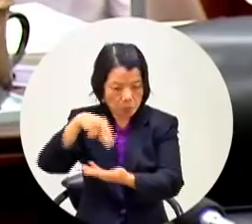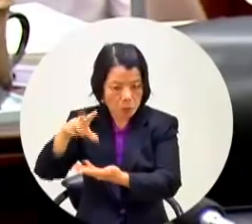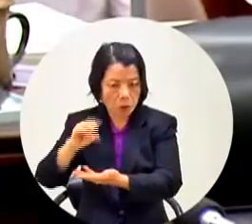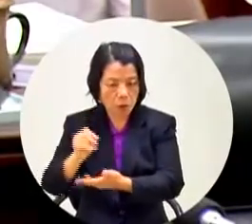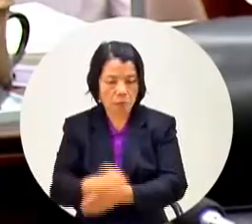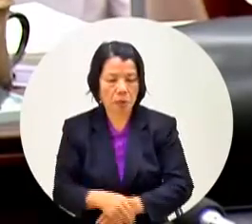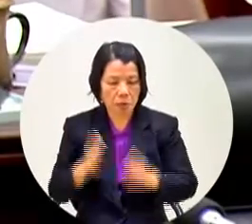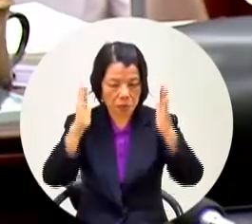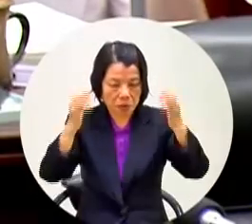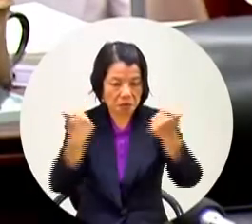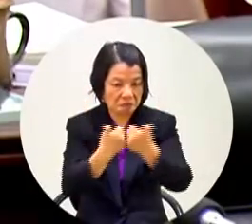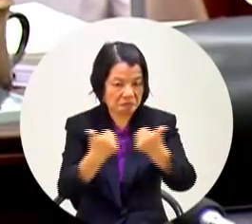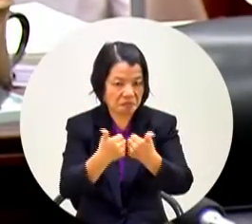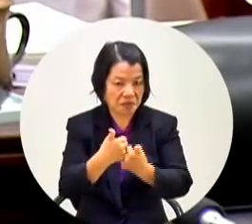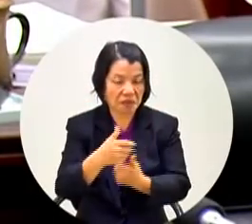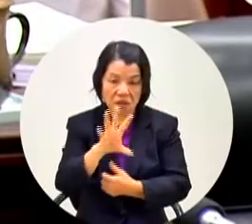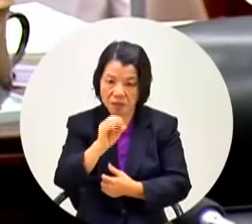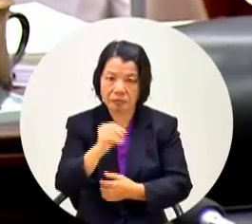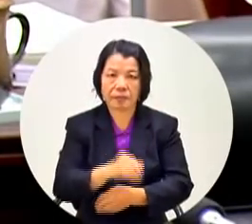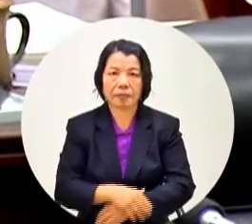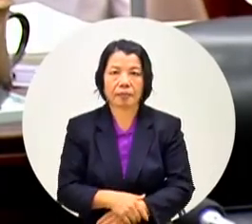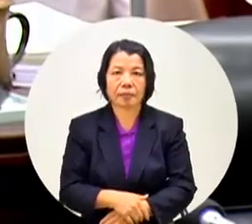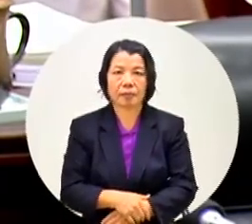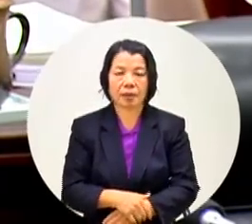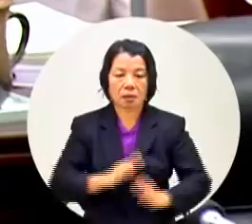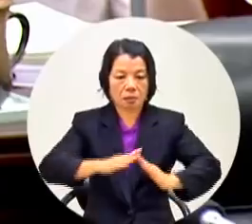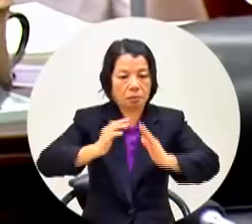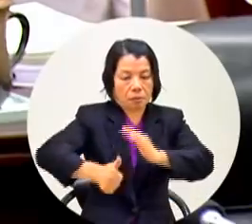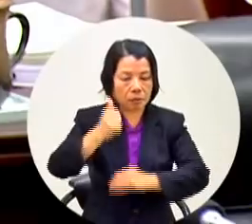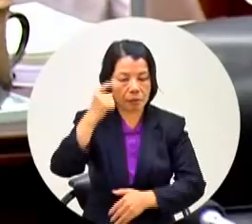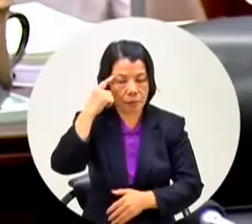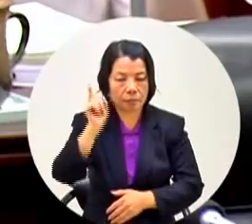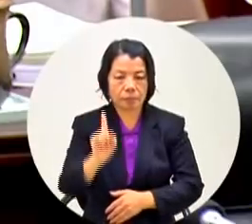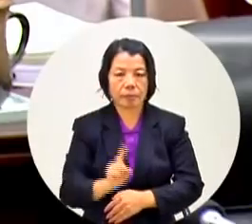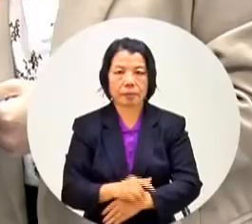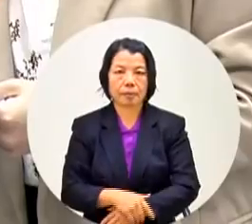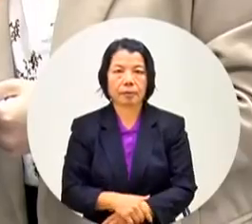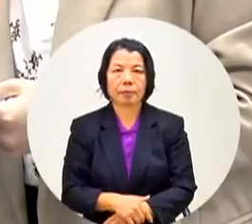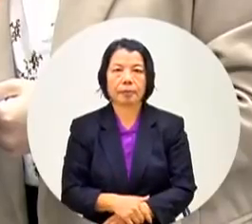长觉得有什么建议？ 黄议员，谢谢您的关心哈。其实